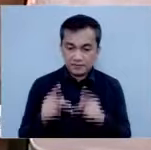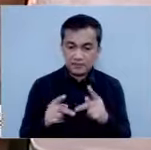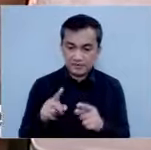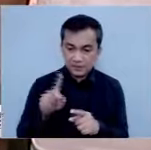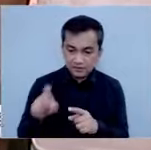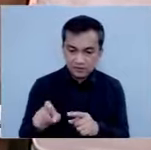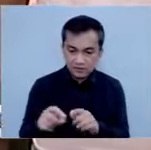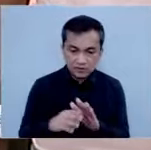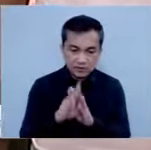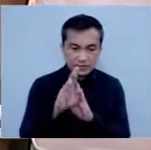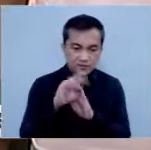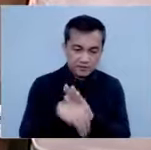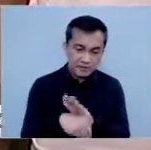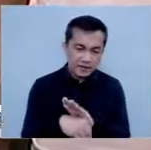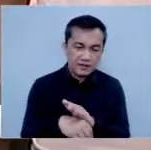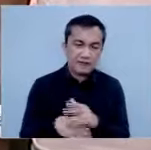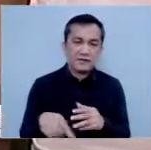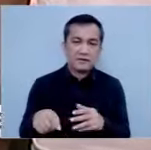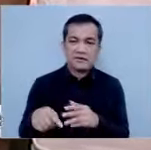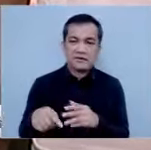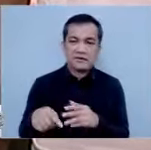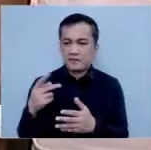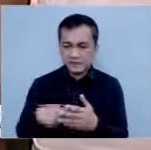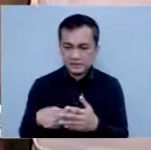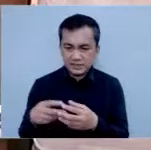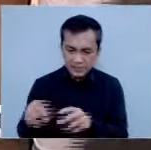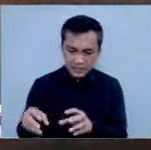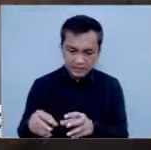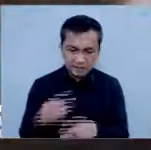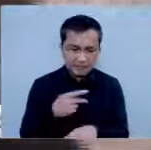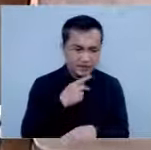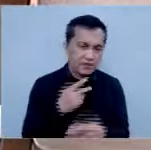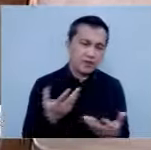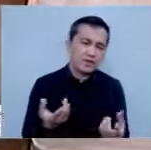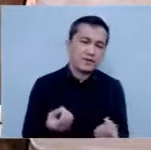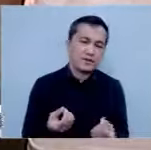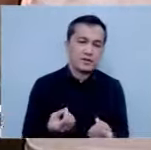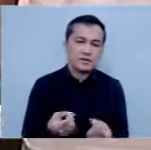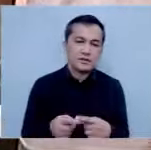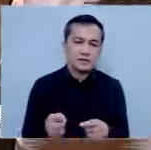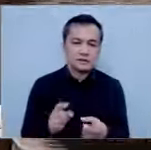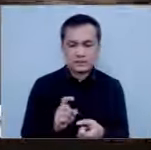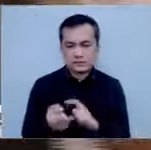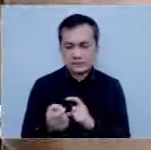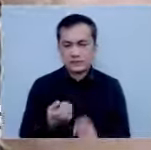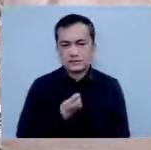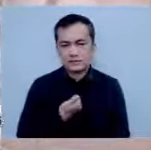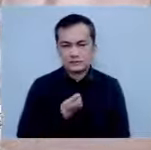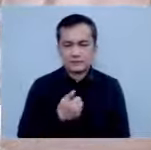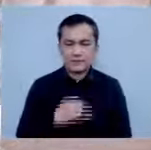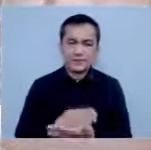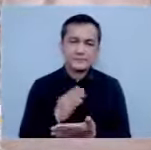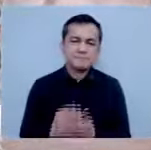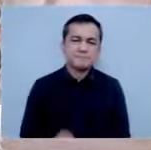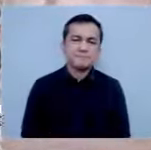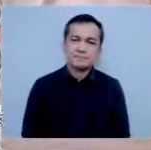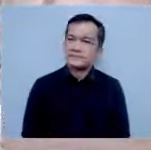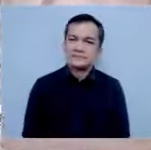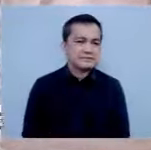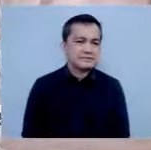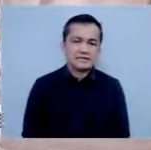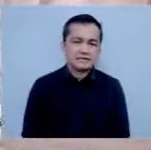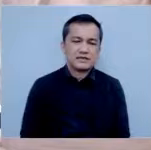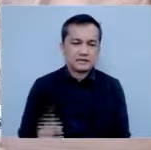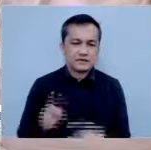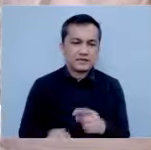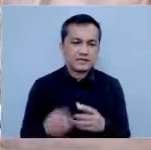bumaba ang presyo ng itlog o ng karneng baboy, ay wala naman daw silang magagawa kundi mag-adjust ng kanilang budget. Hindi raw kasi pwedeng mawala ito sa